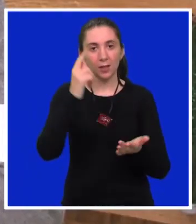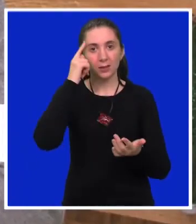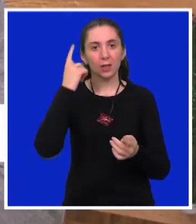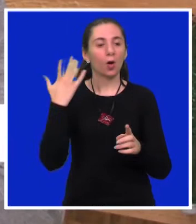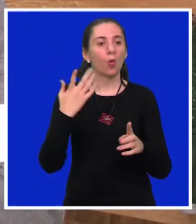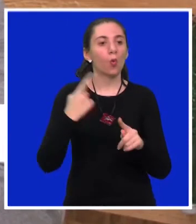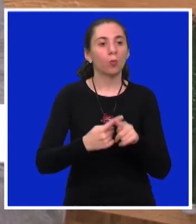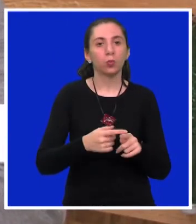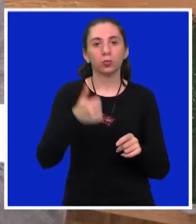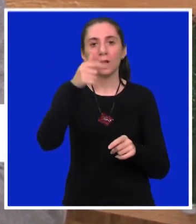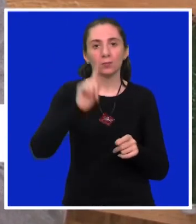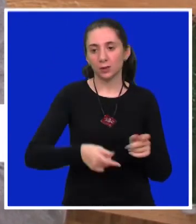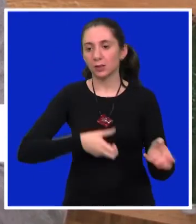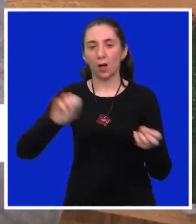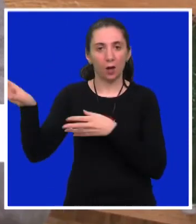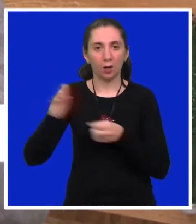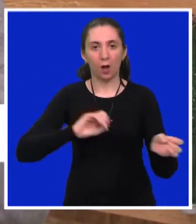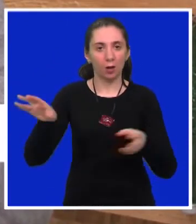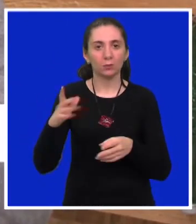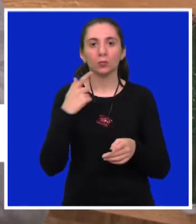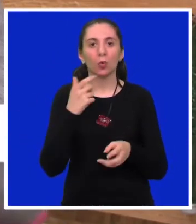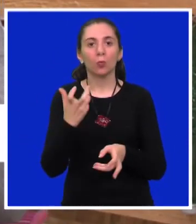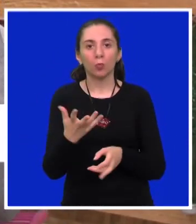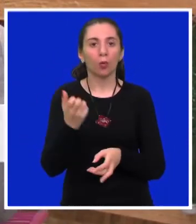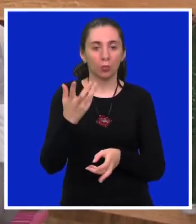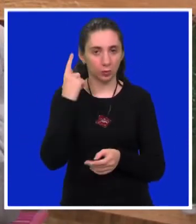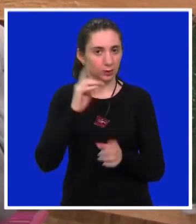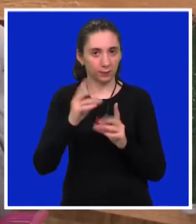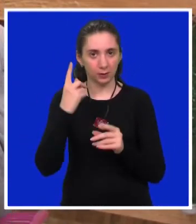je ispražen, koliko puta ne, i prema tome